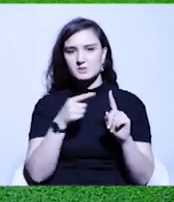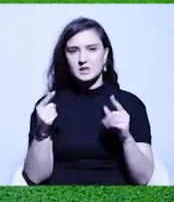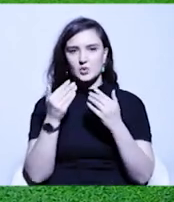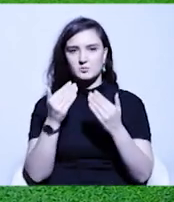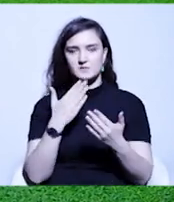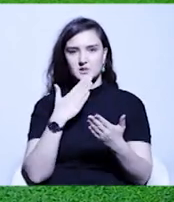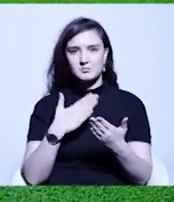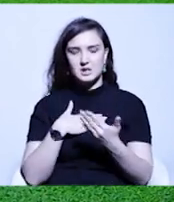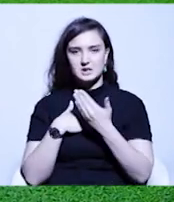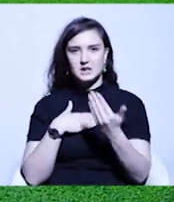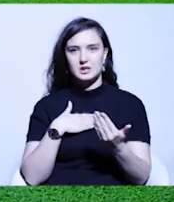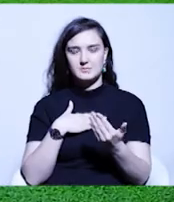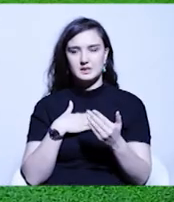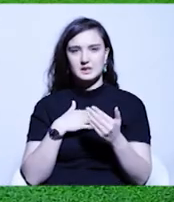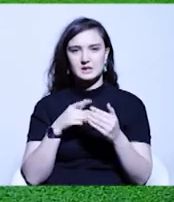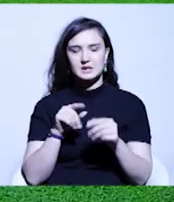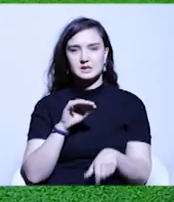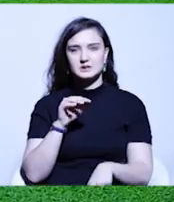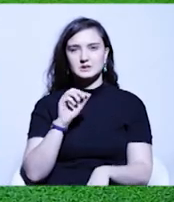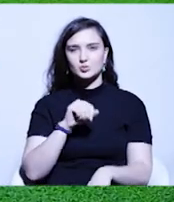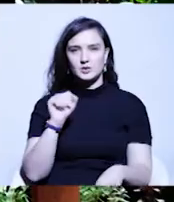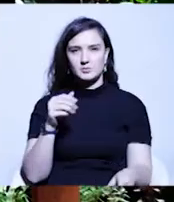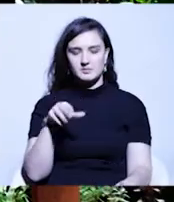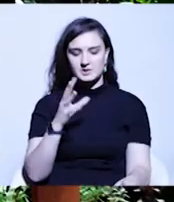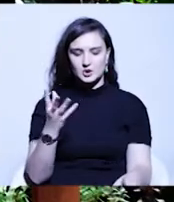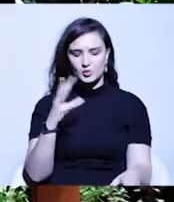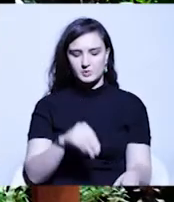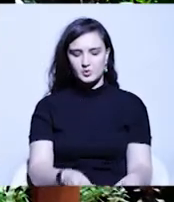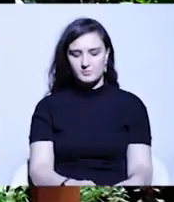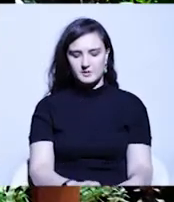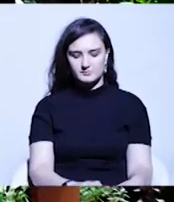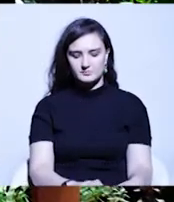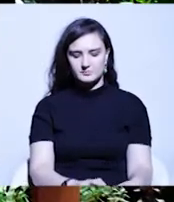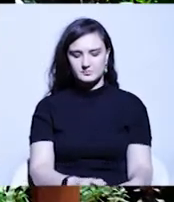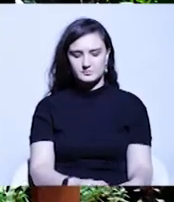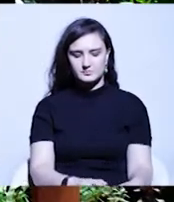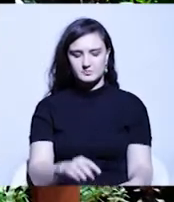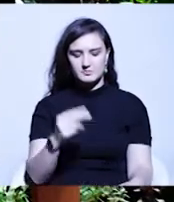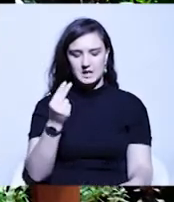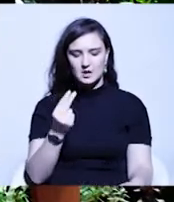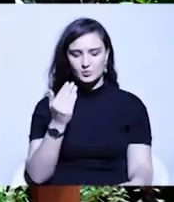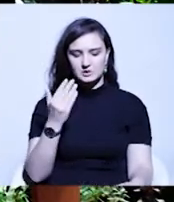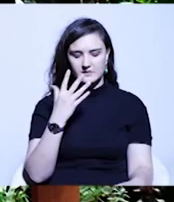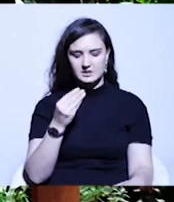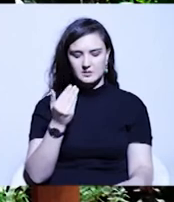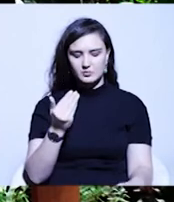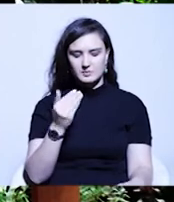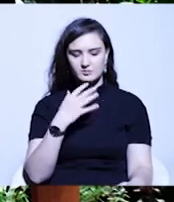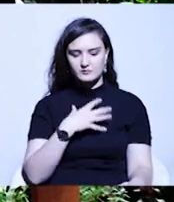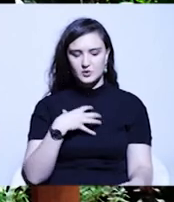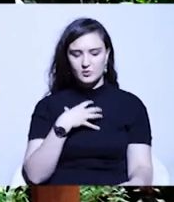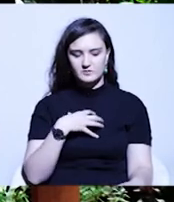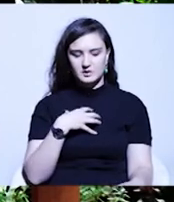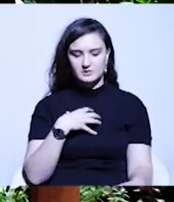მიმდინარეობისათვის დამახასიათებელი სახვითი ხერხებისა და საშუალებების ერთობლიობა, ანუ მხატვრული თავისებურება, რომელიც